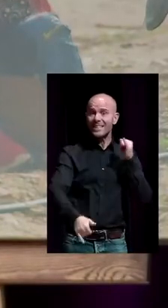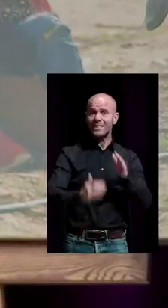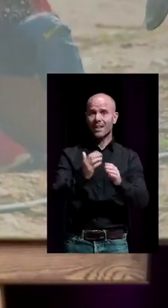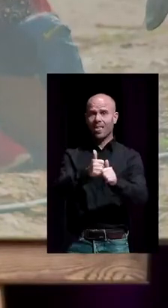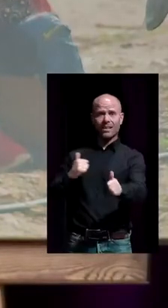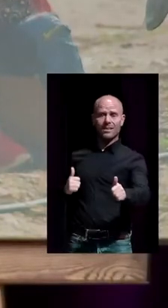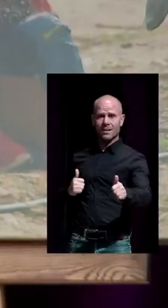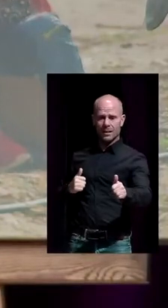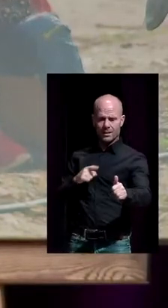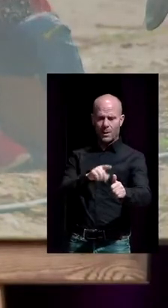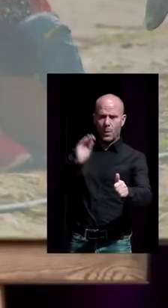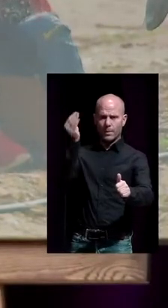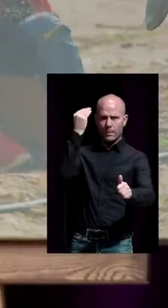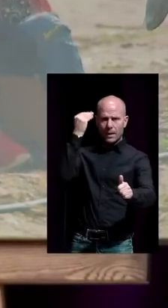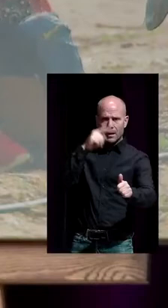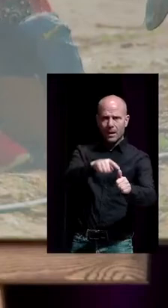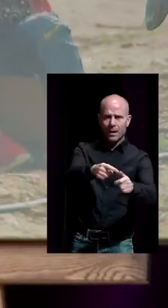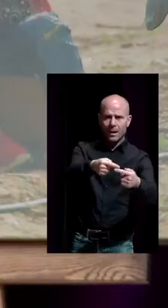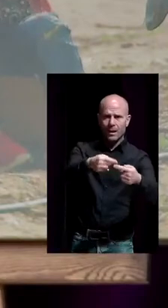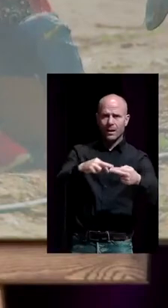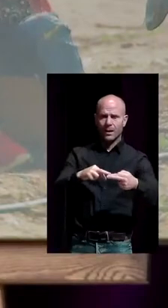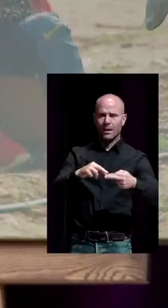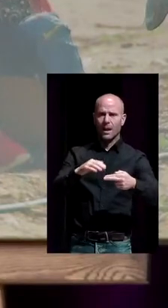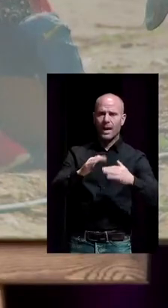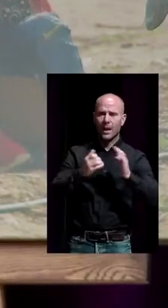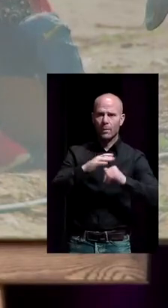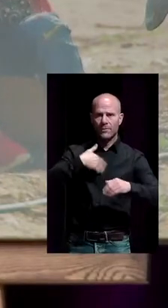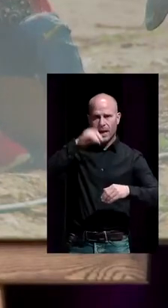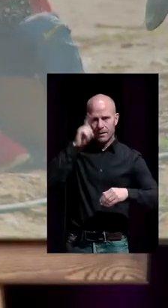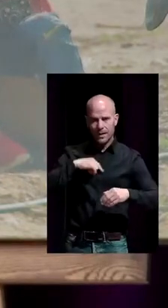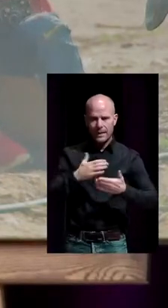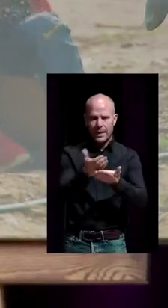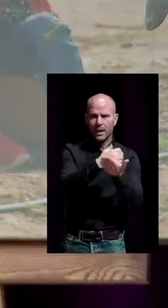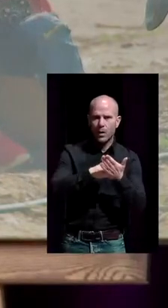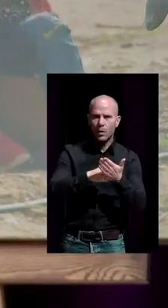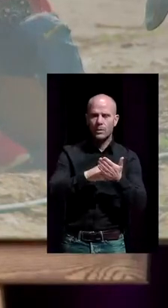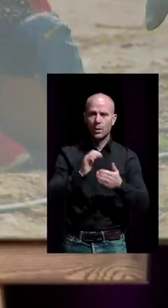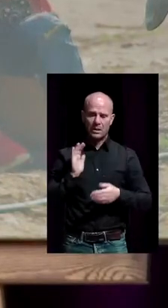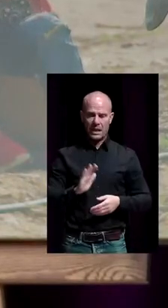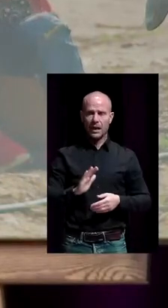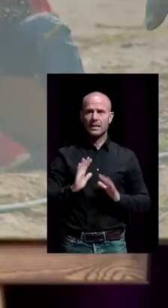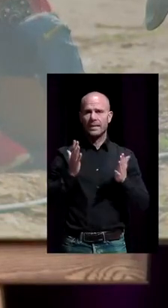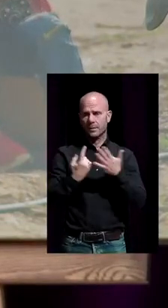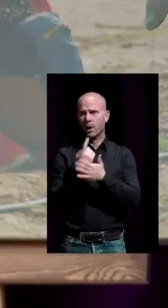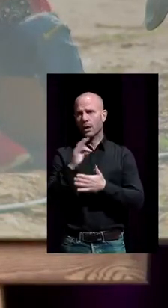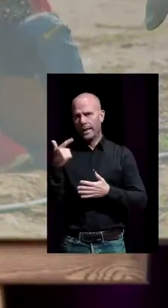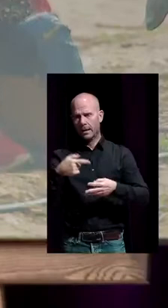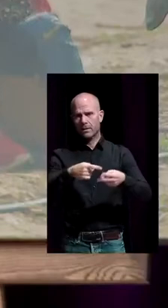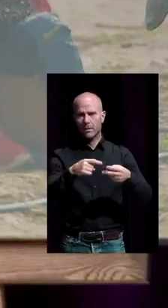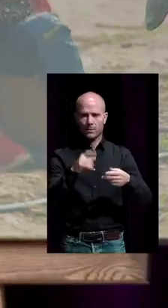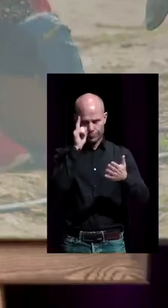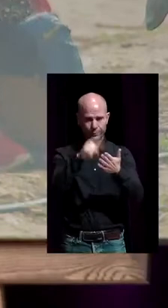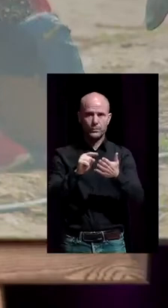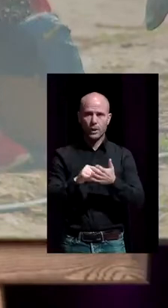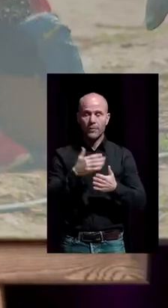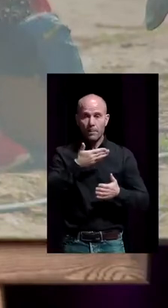måste utbildning komma. Sen måste det handla om föräldrarnas inkomster och deras livsmöjligheter för att man ska